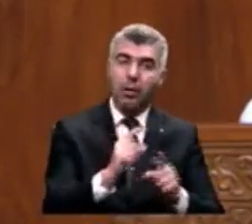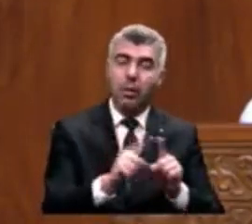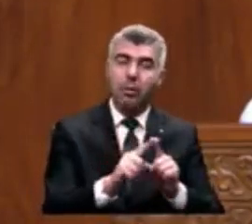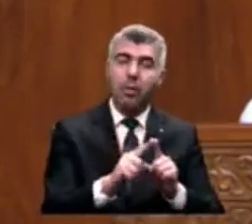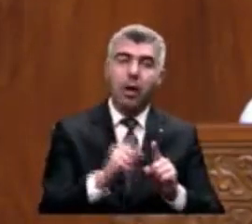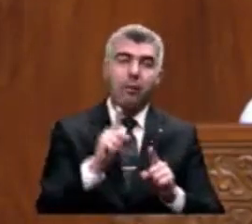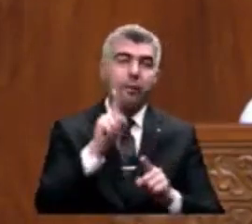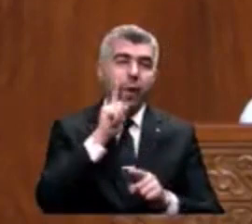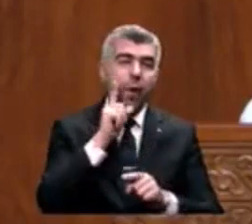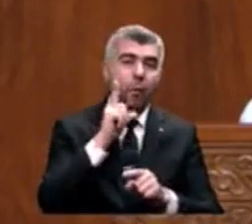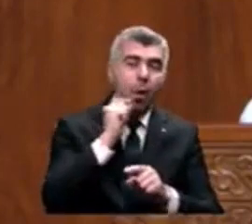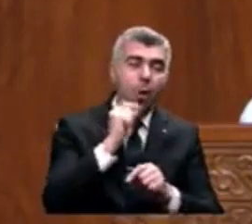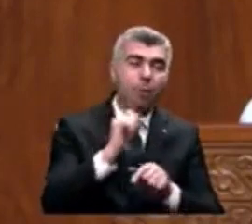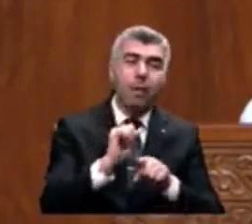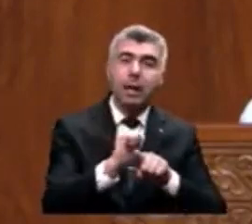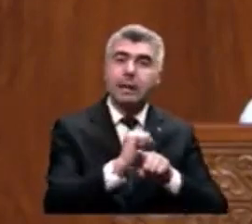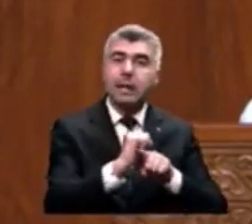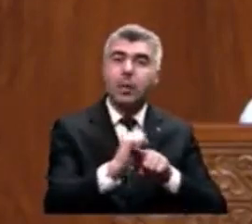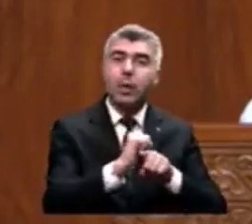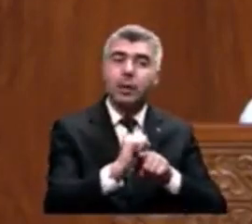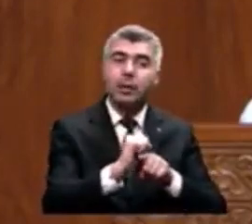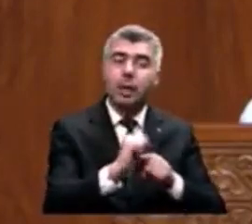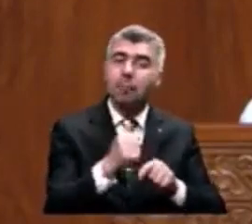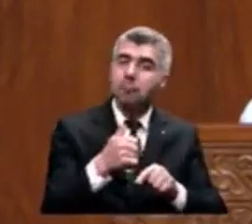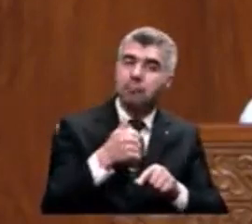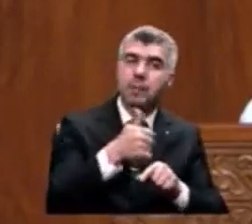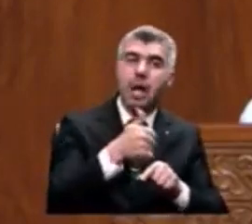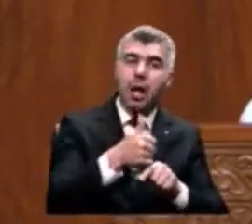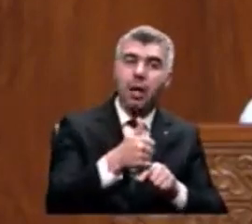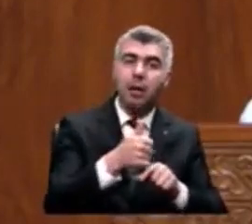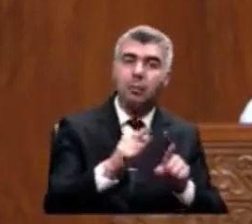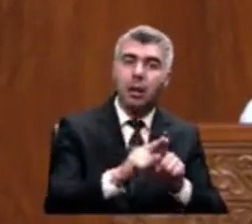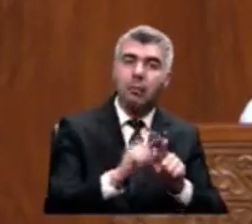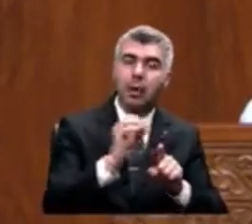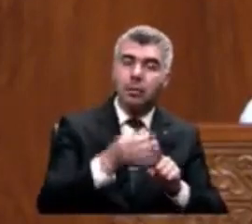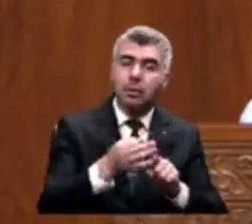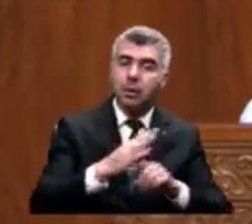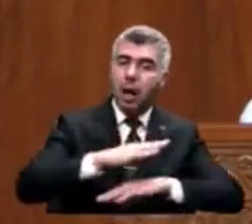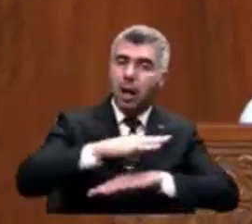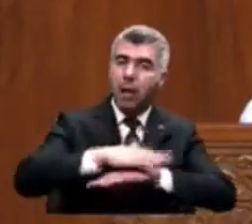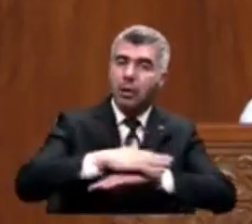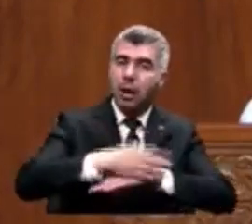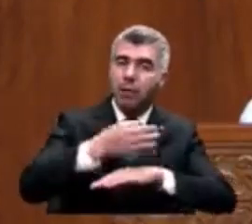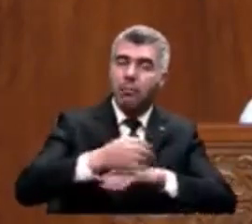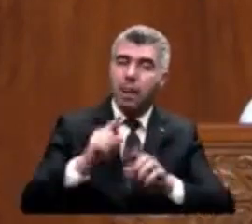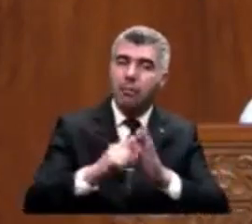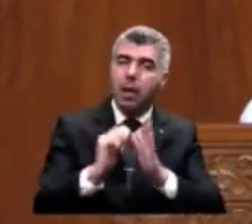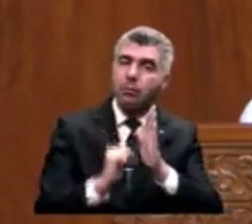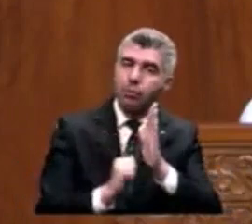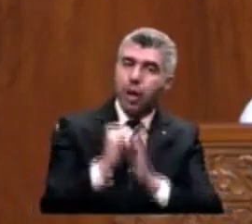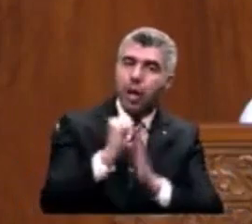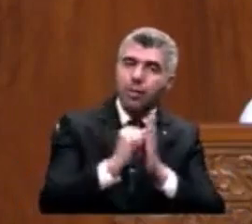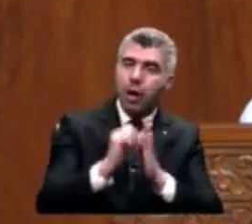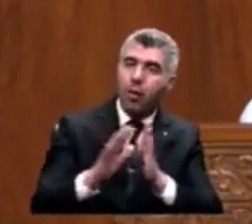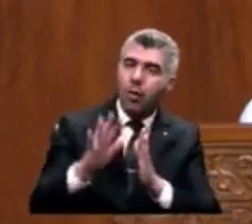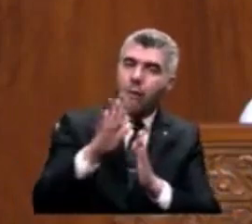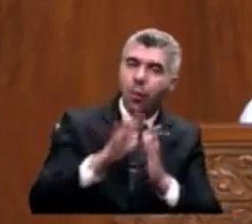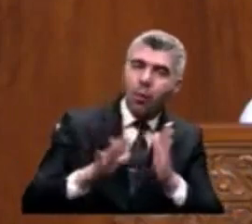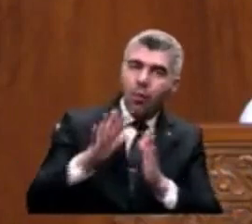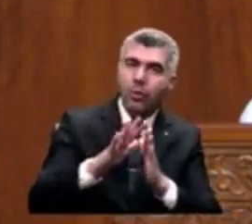ذوي تكوين جيد يحظون بالتقدير وملتزمين كليا بنجاح